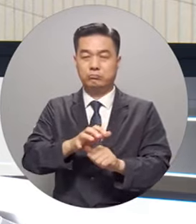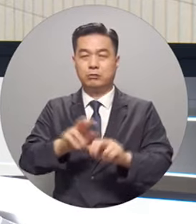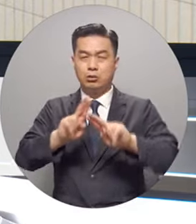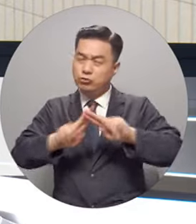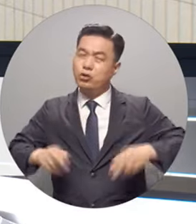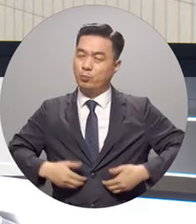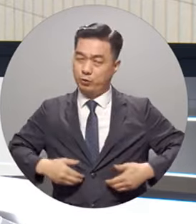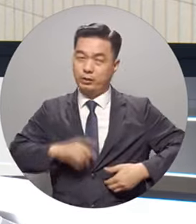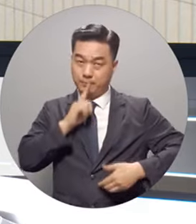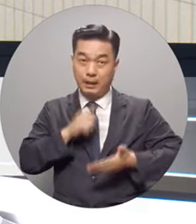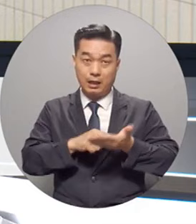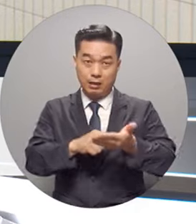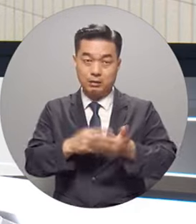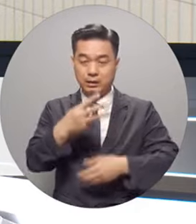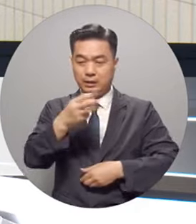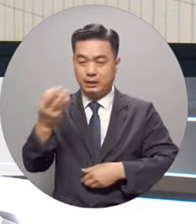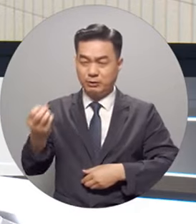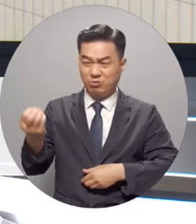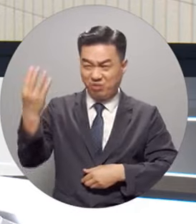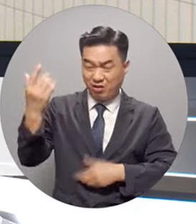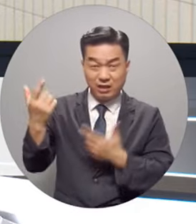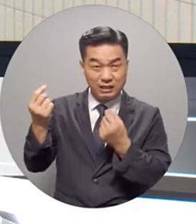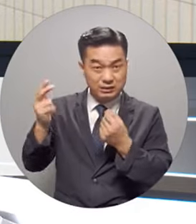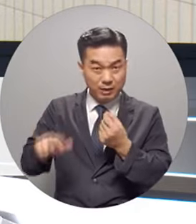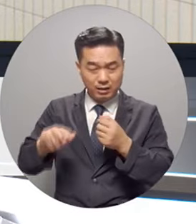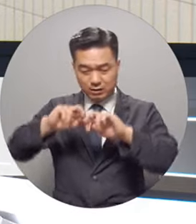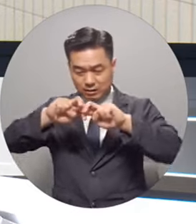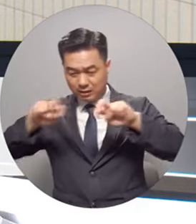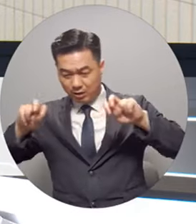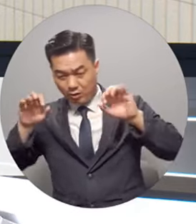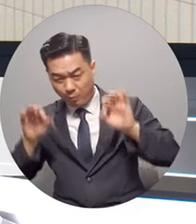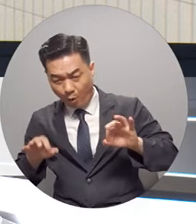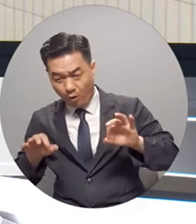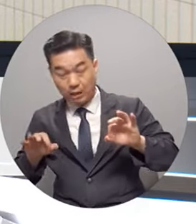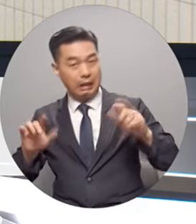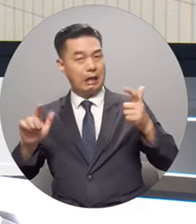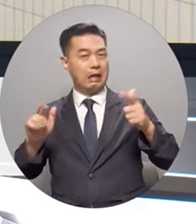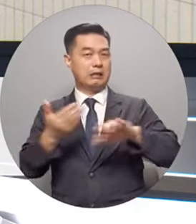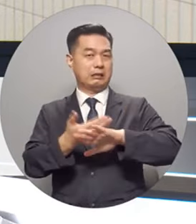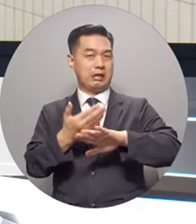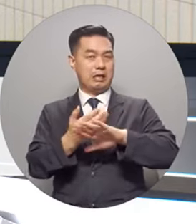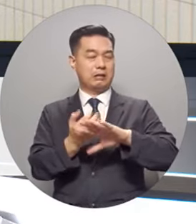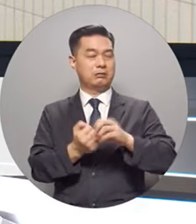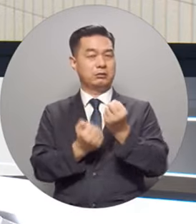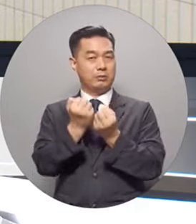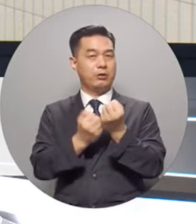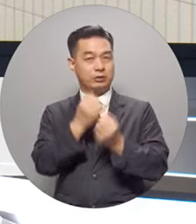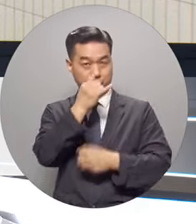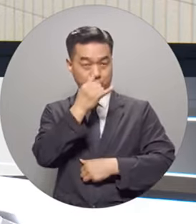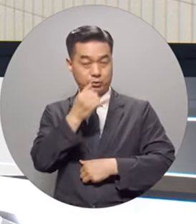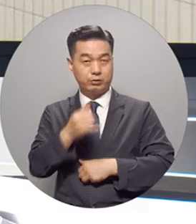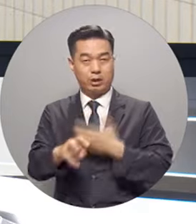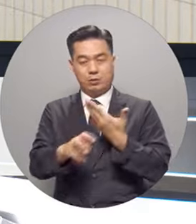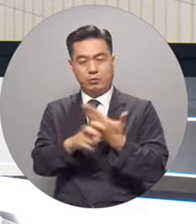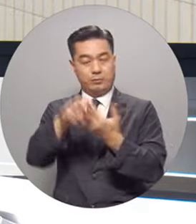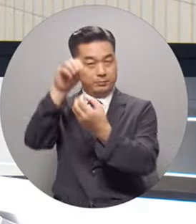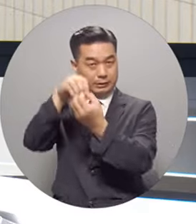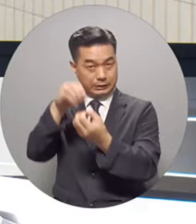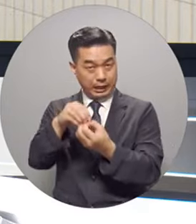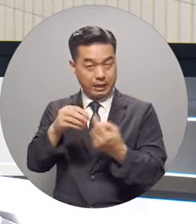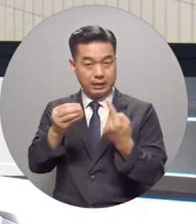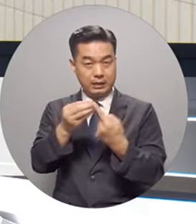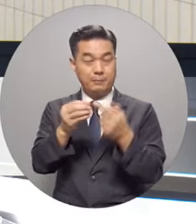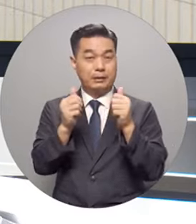보면 삼성 측선을 들어준 것 같은데 내용을 들여다 보면 그렇지 않다는 해석도 나오는데요 불법 승계 의혹 일심